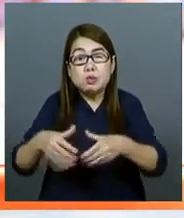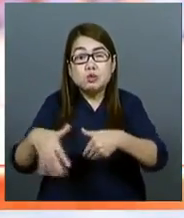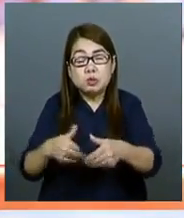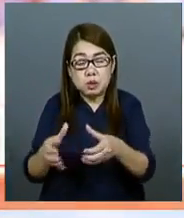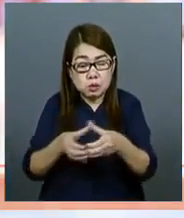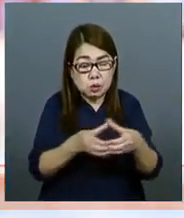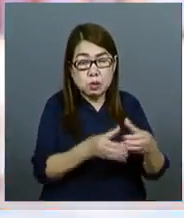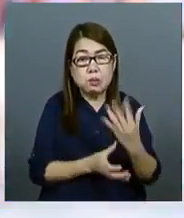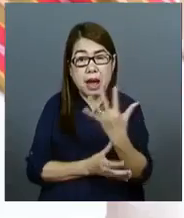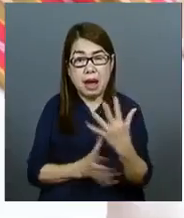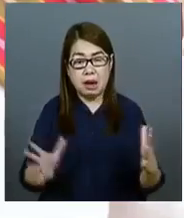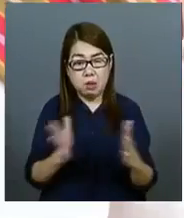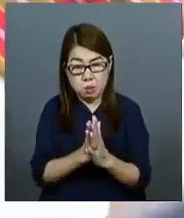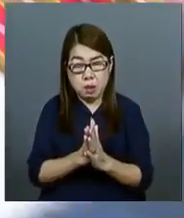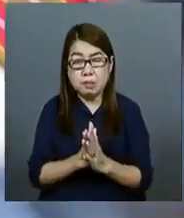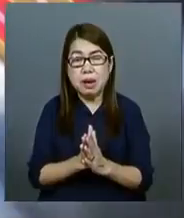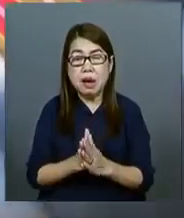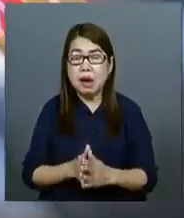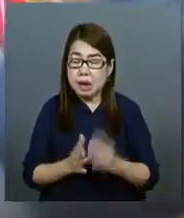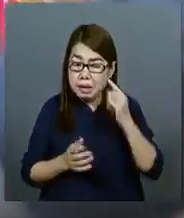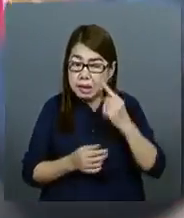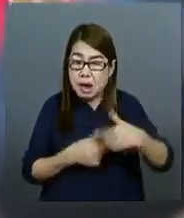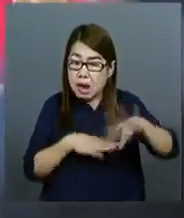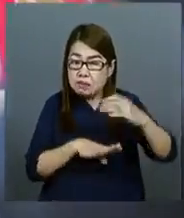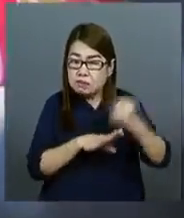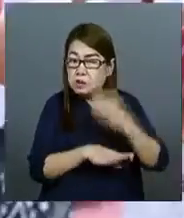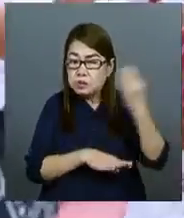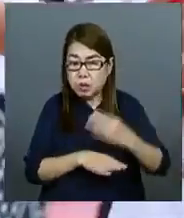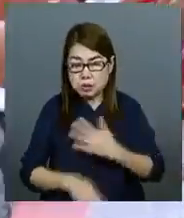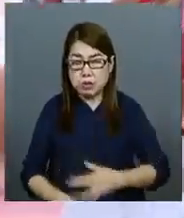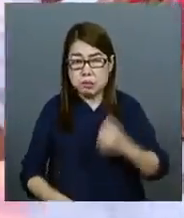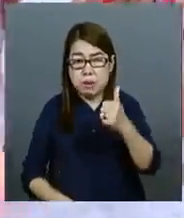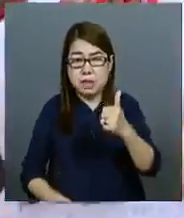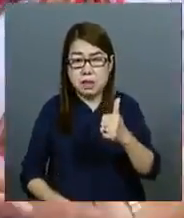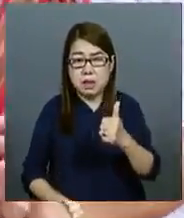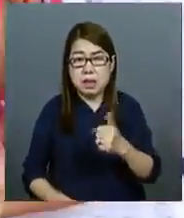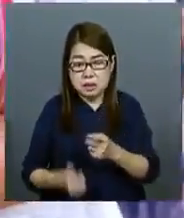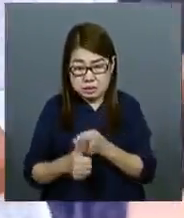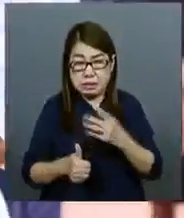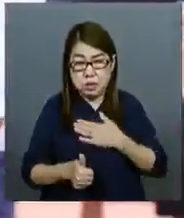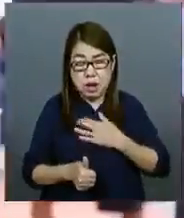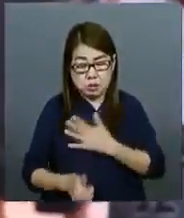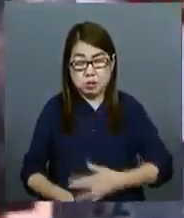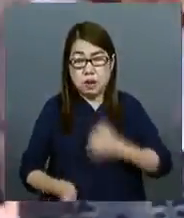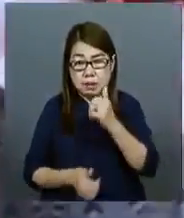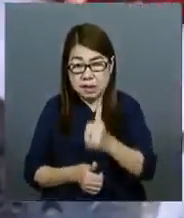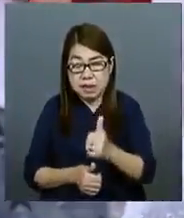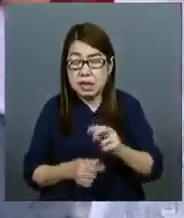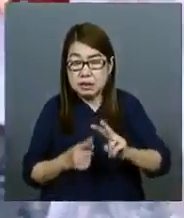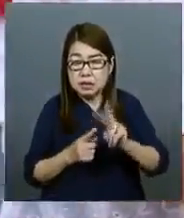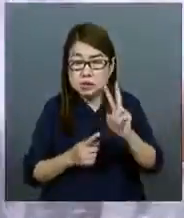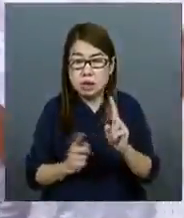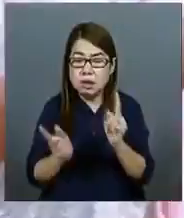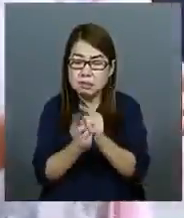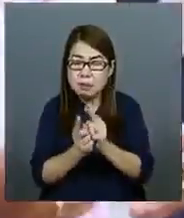ารู้สึกว่ามันดีกับสุขภาพของเขาอันแรกนี่คือสุขภาพตัวเองอันที่สองได้มาพบป